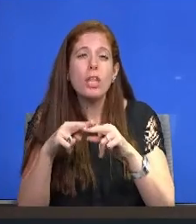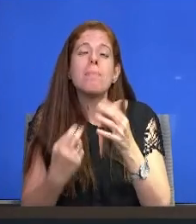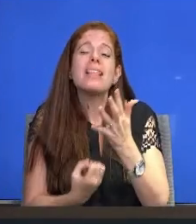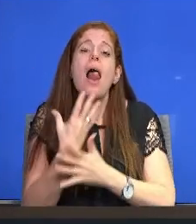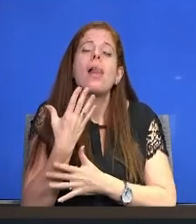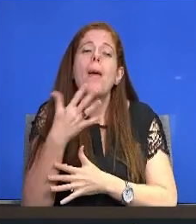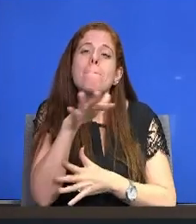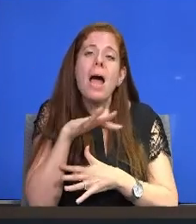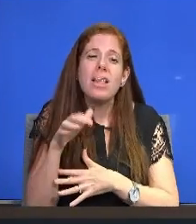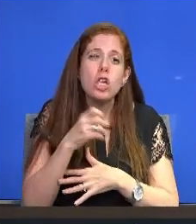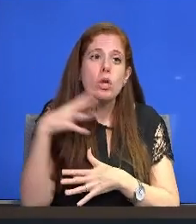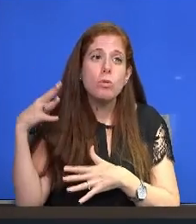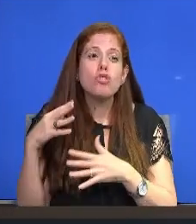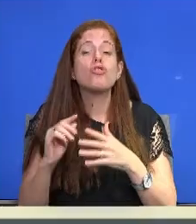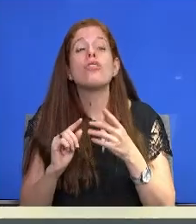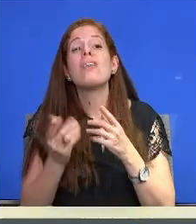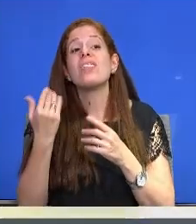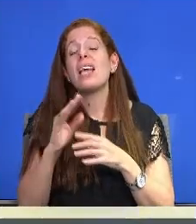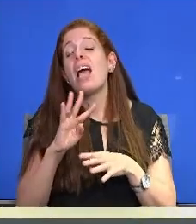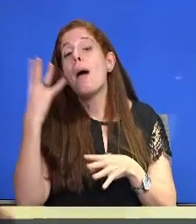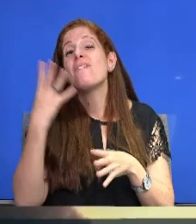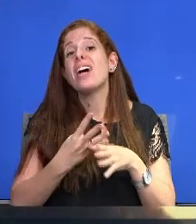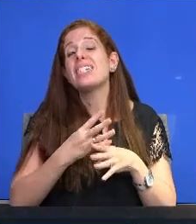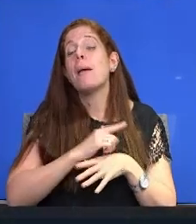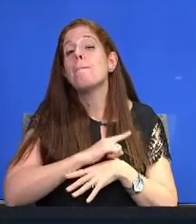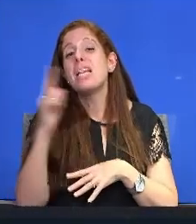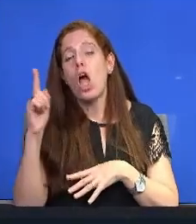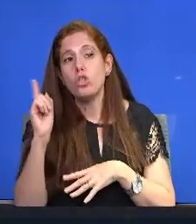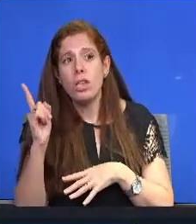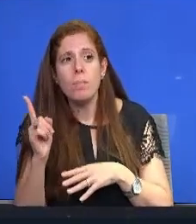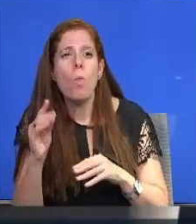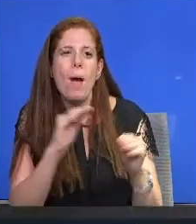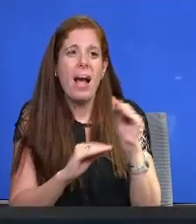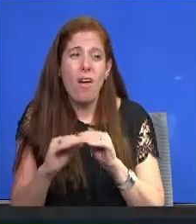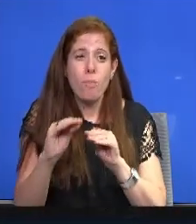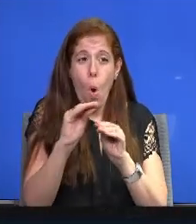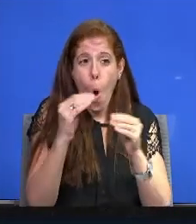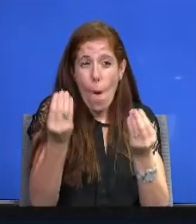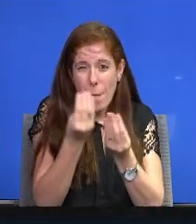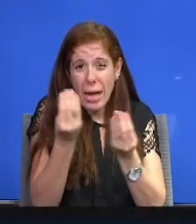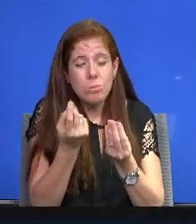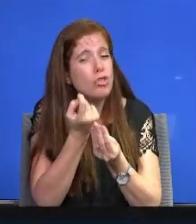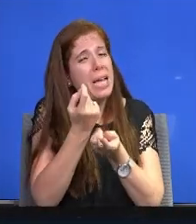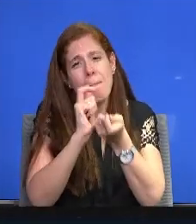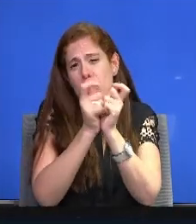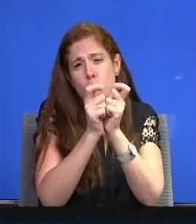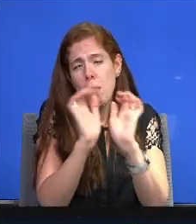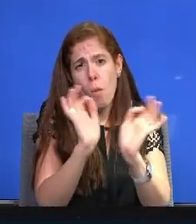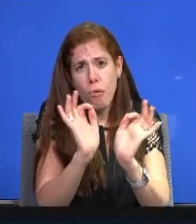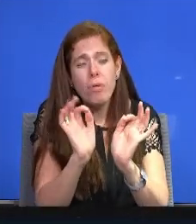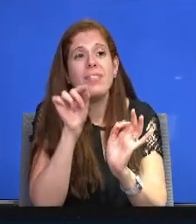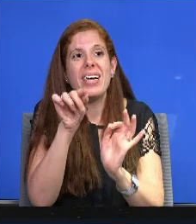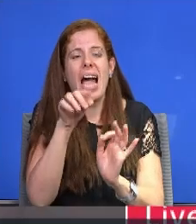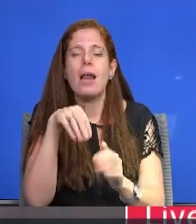לפני כ-4.5 מיליארד שנים. הם מורכבים מחומרים בתוליים שלא עברו כמעט שינויים, וכאן טמון הפוטנציאל